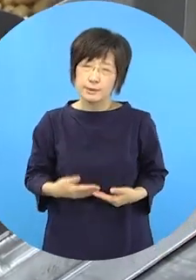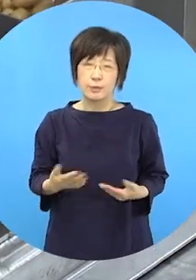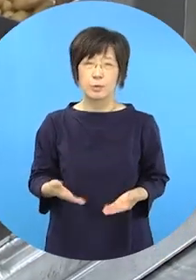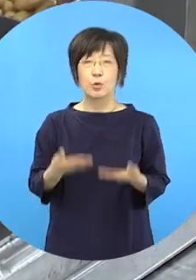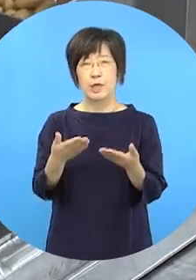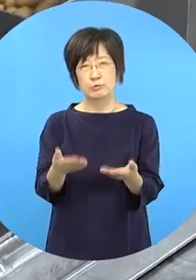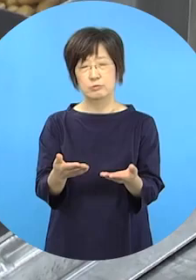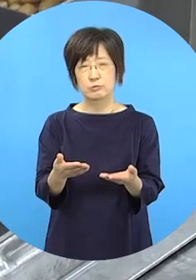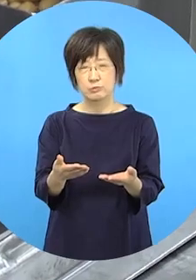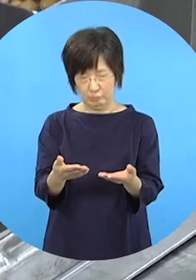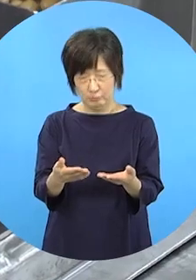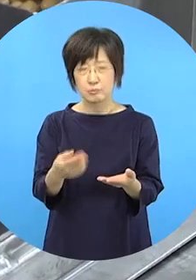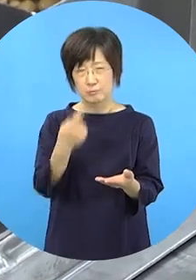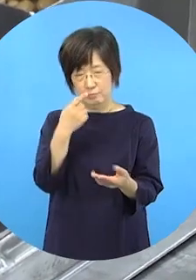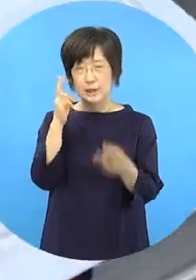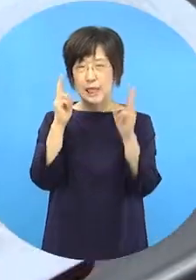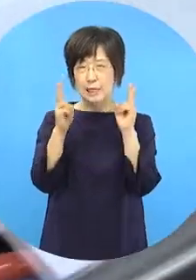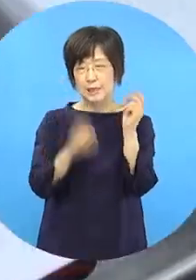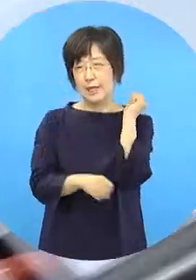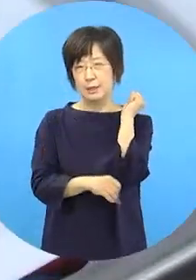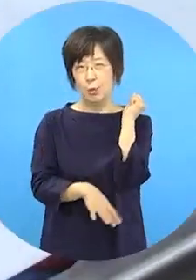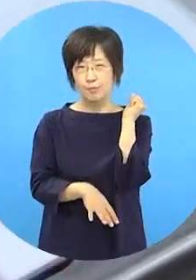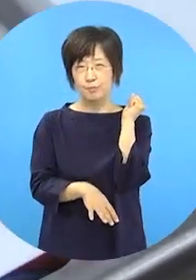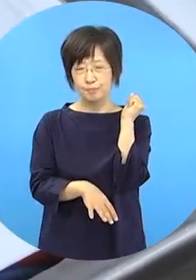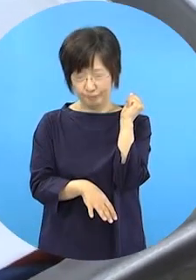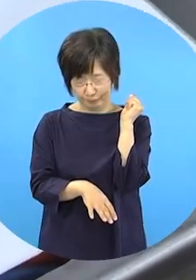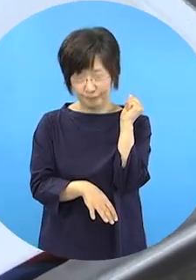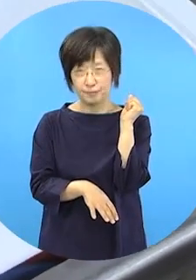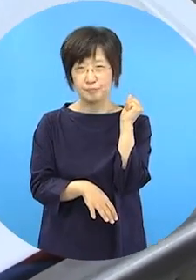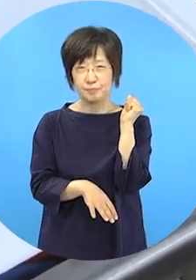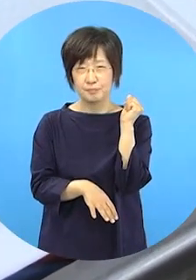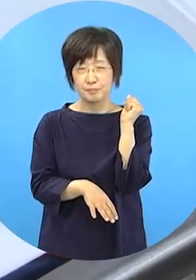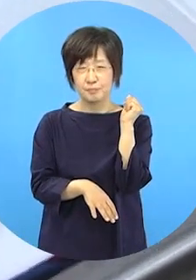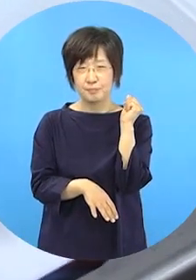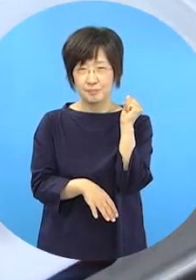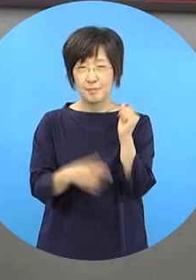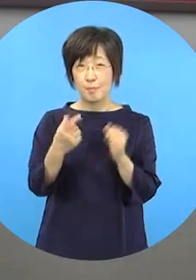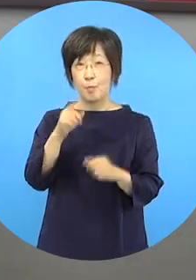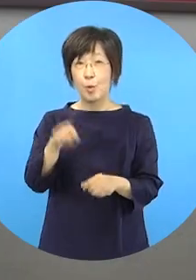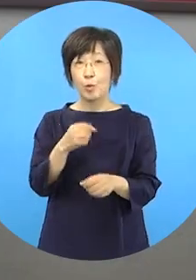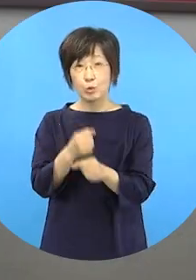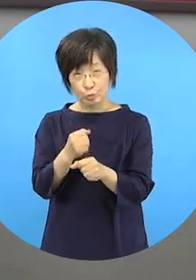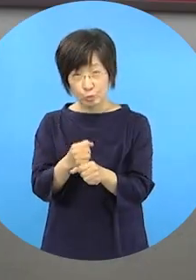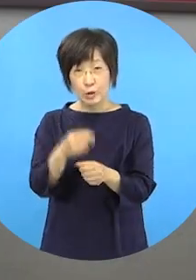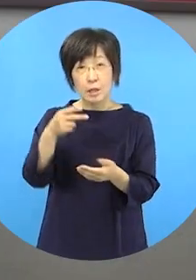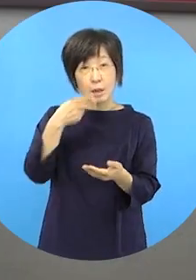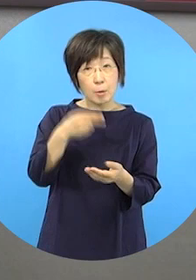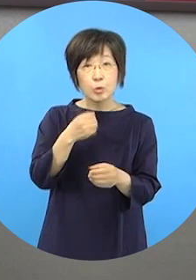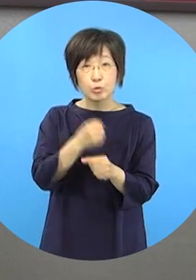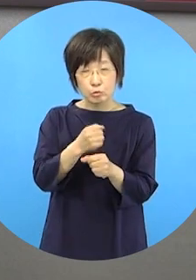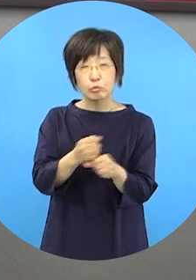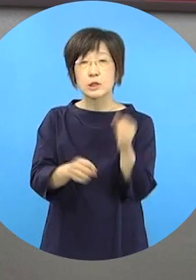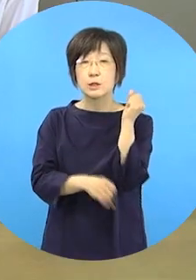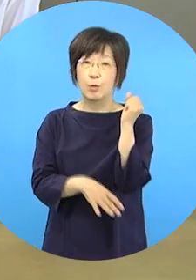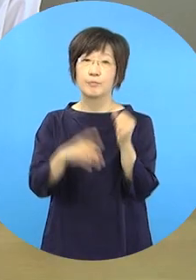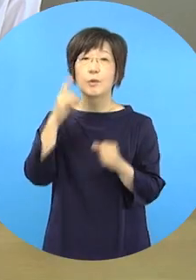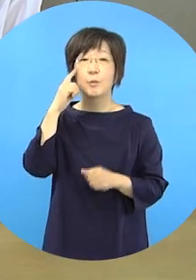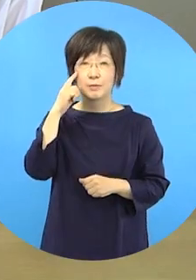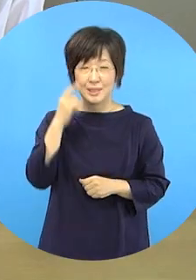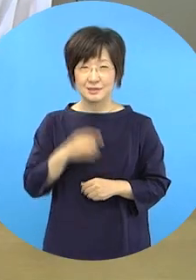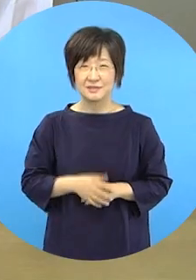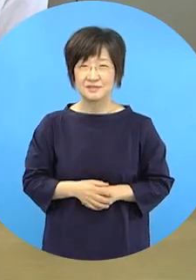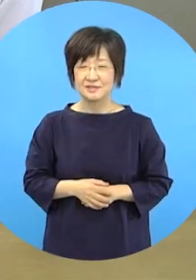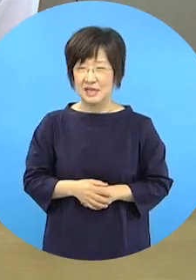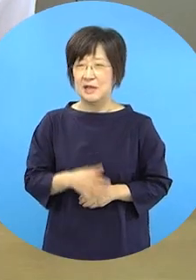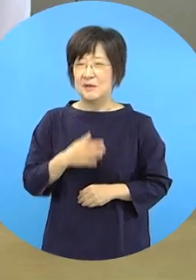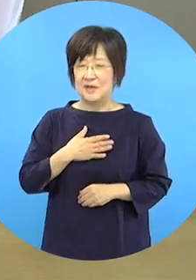はうちの基本だと思ってますので、それがコンセプト、あるいは物を作る、まあ、食べ物を作る基本だと思ってますので。 分かりました